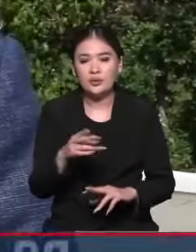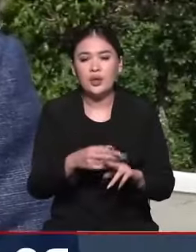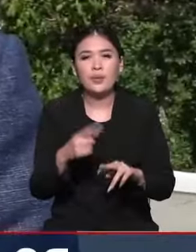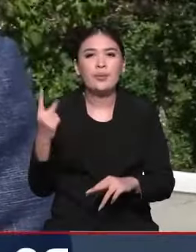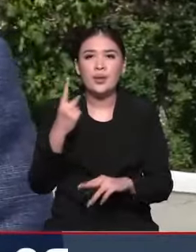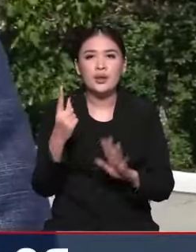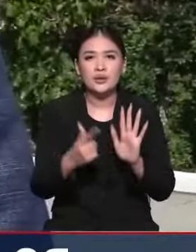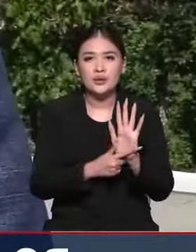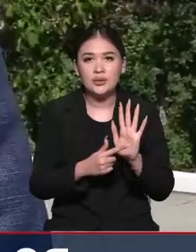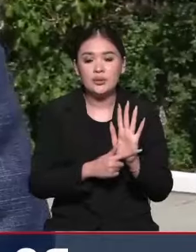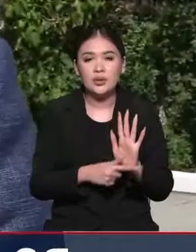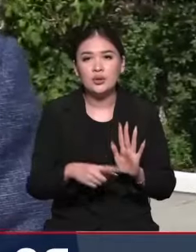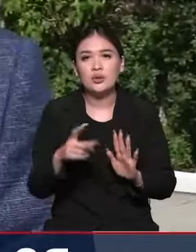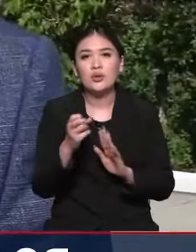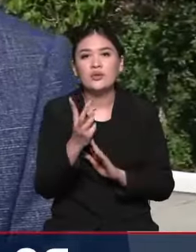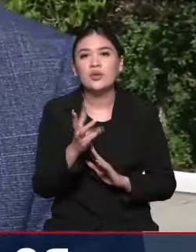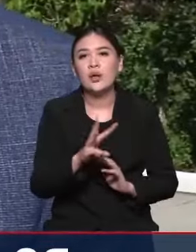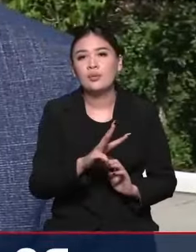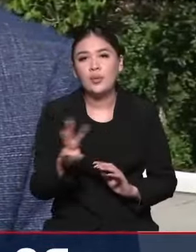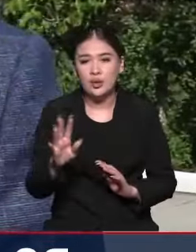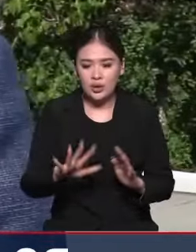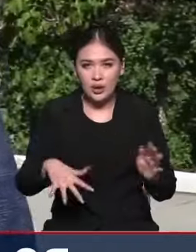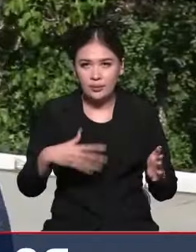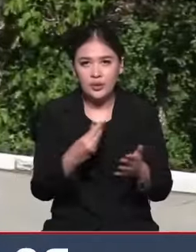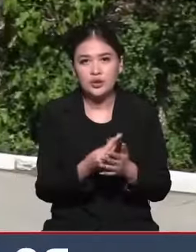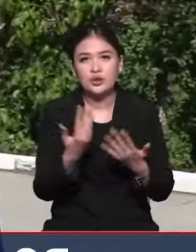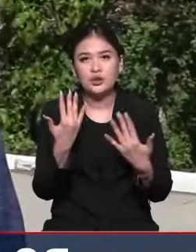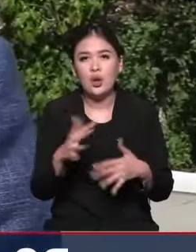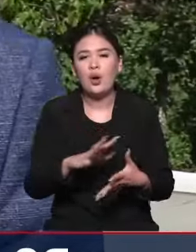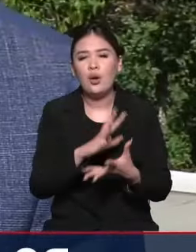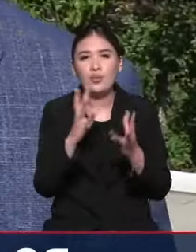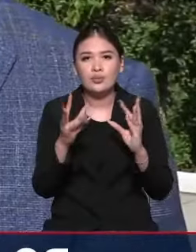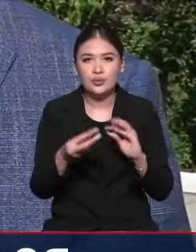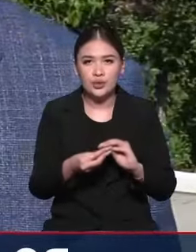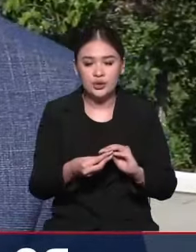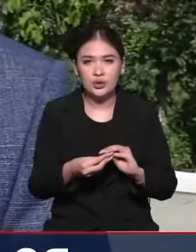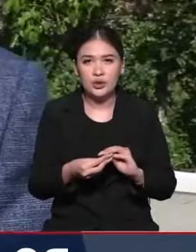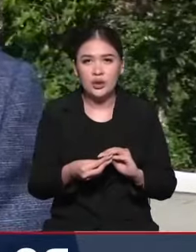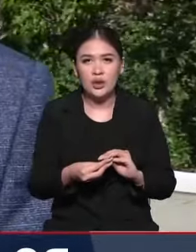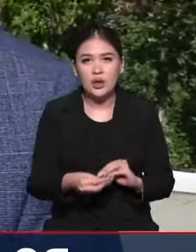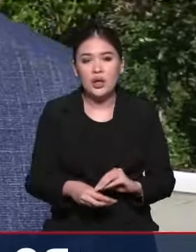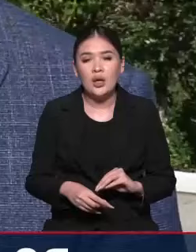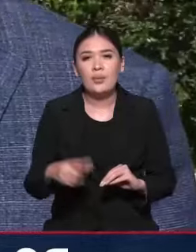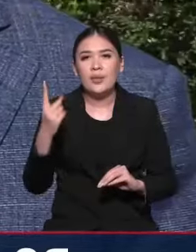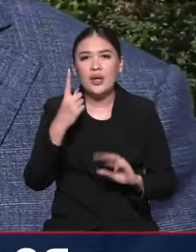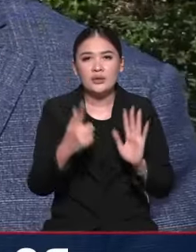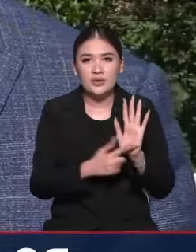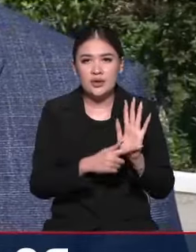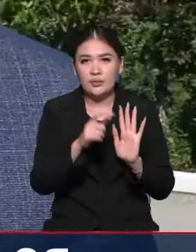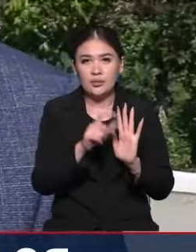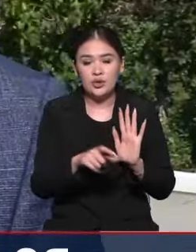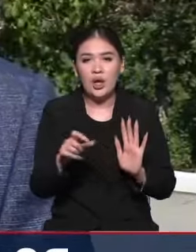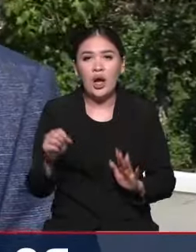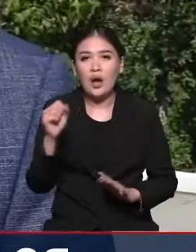семерым 112 миллионов тенге выплачено. Общее, да? Общее, да. Вот первым семерым обратившимся в июле месяце. В августе месяце